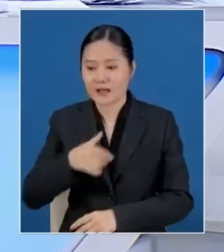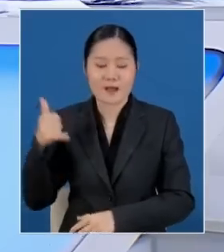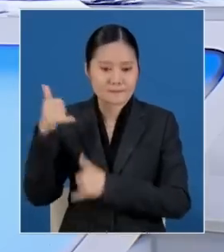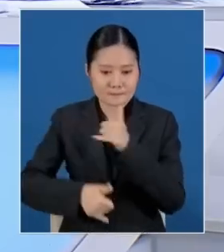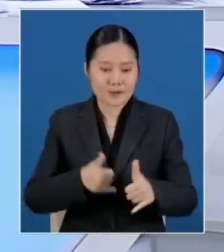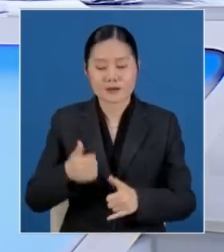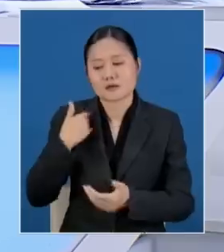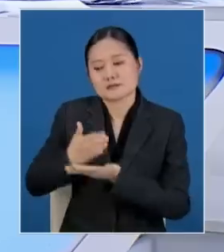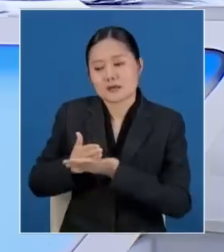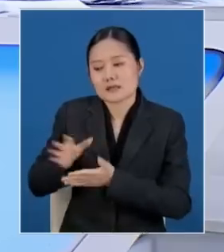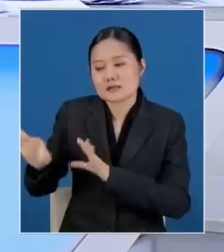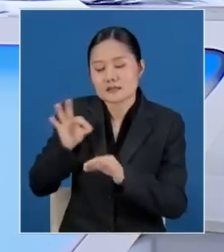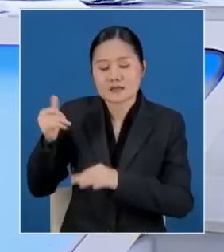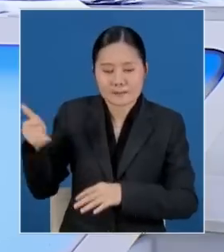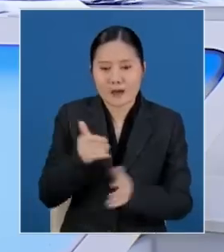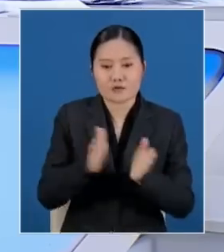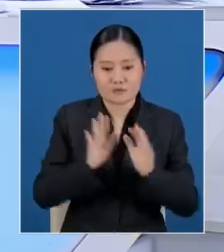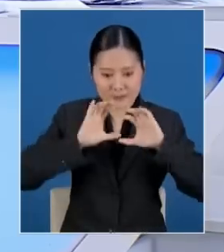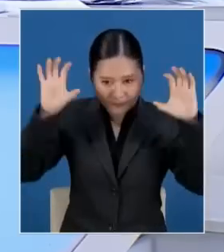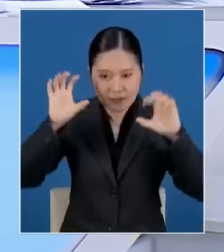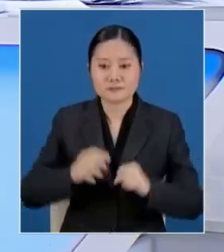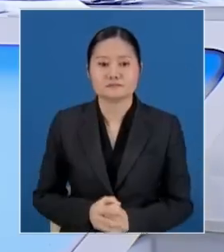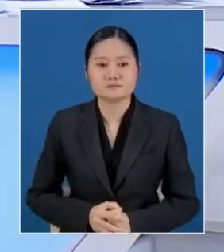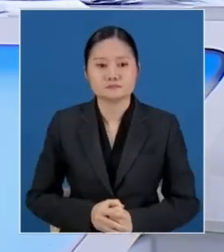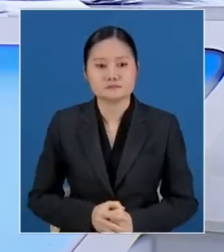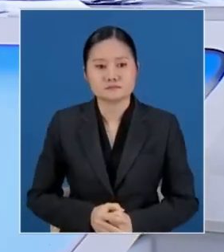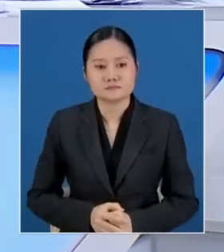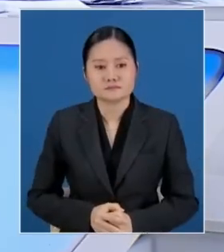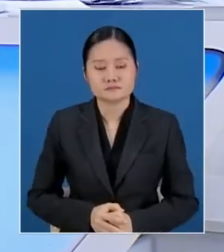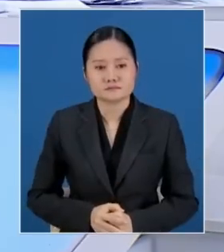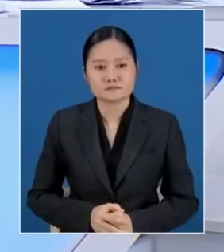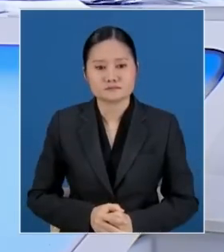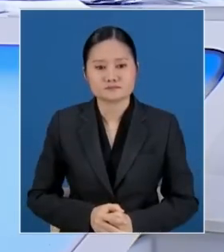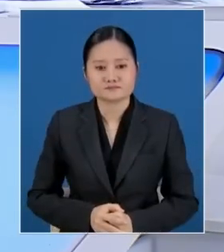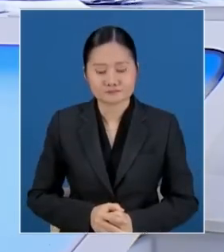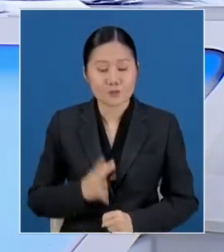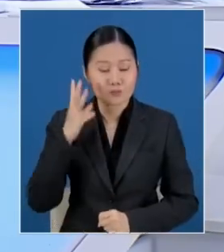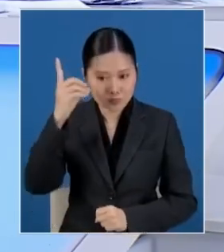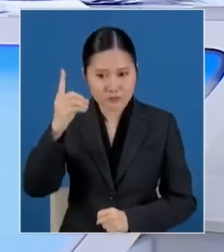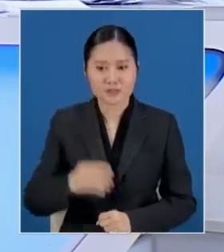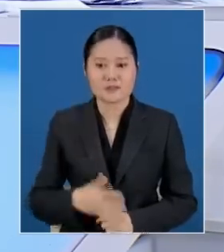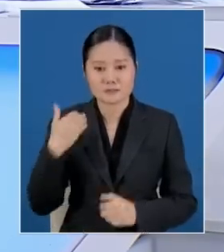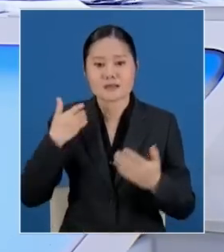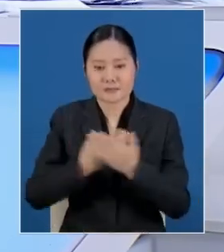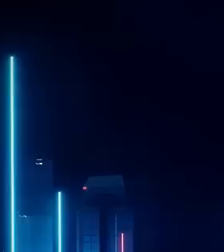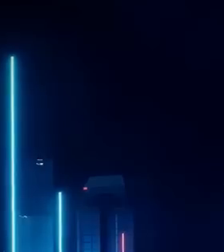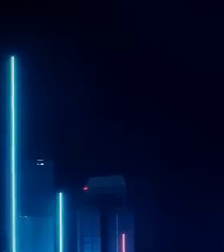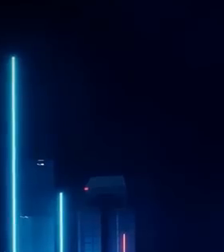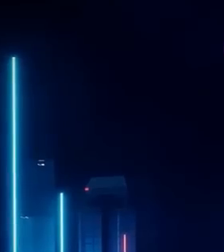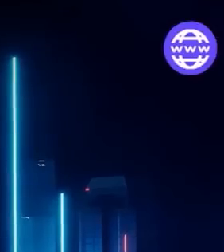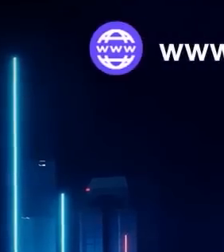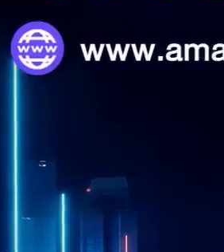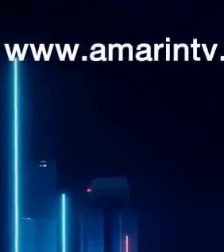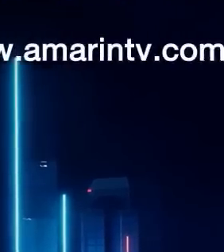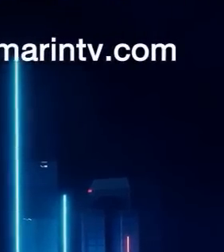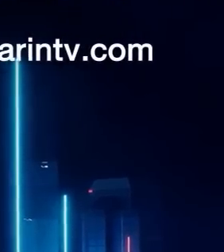เป็นบางส่วนใช่ไหมฮะโอ้โหเดี๋ยวสมการมันเปลี่ยนได้ทุกวินาทีของการเมืองพรุ่งนี้เดี๋ยวก็มีกันเป็นประเด็นใหม ่